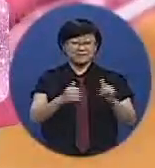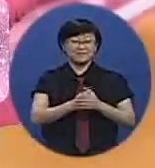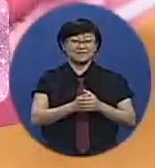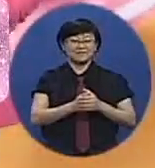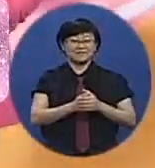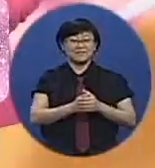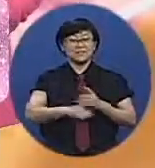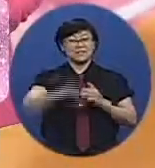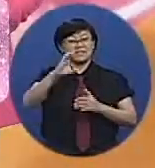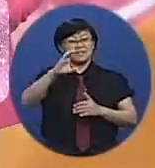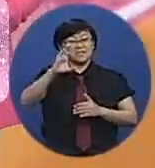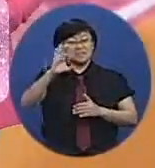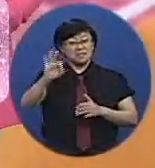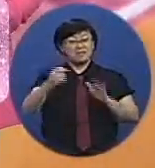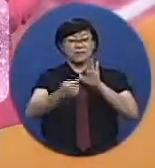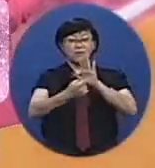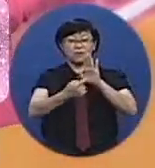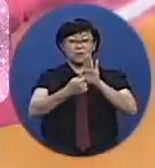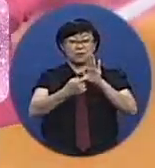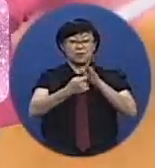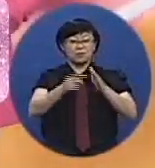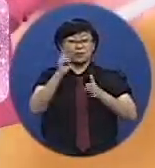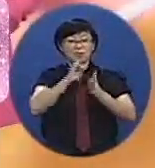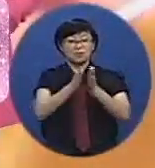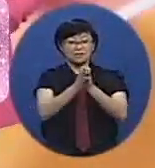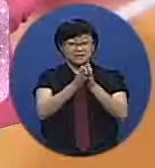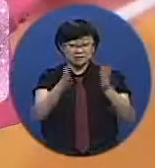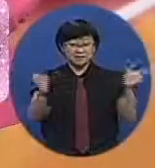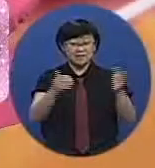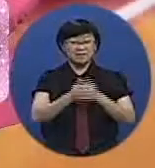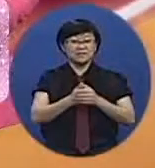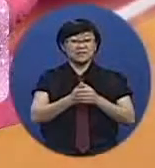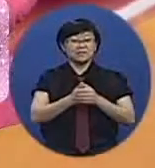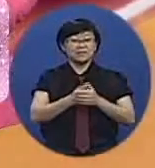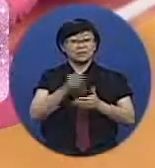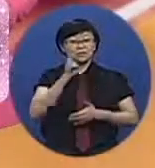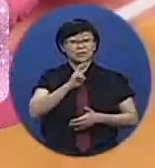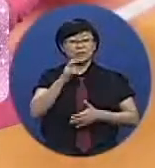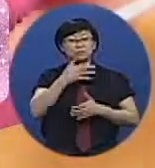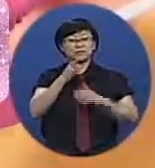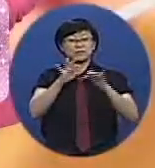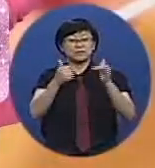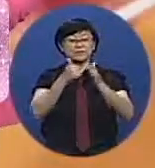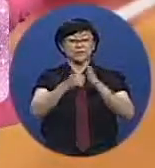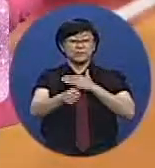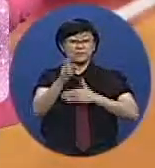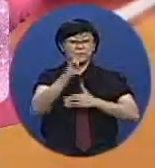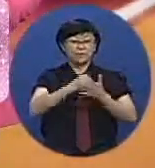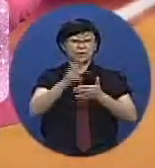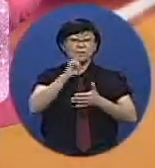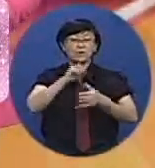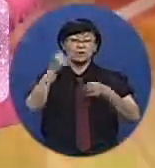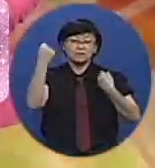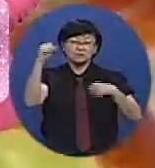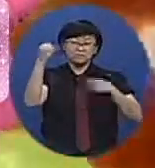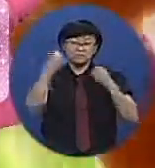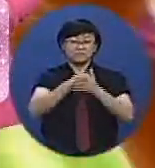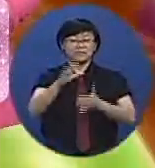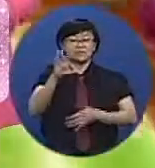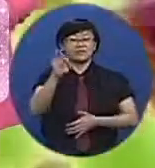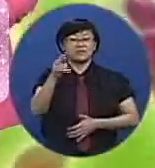끌었으며 CF 모델로 데뷔한 앵카 트로트 가수입니다. 대표곡으로는 노래하며